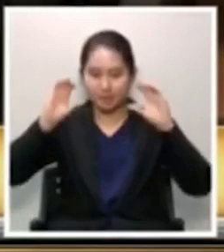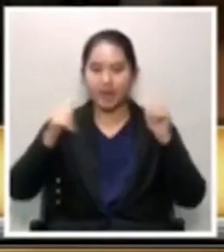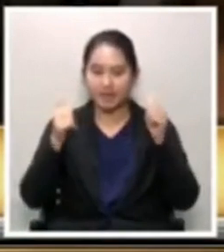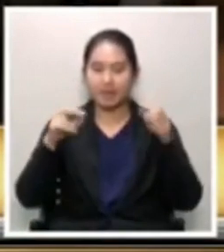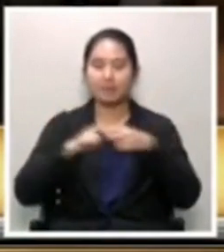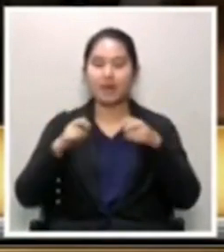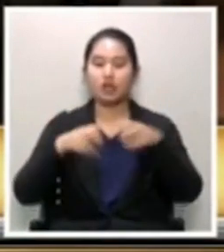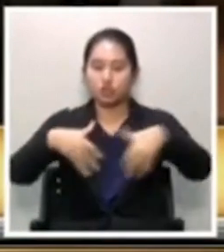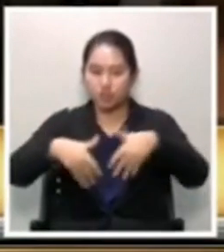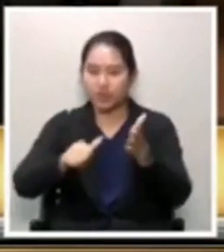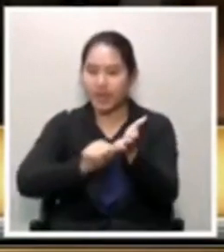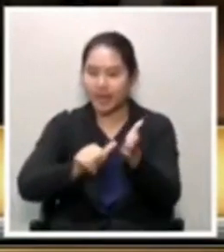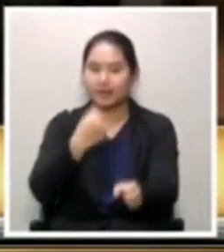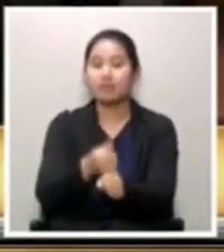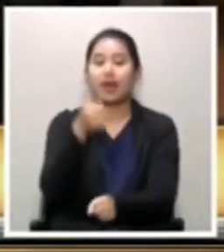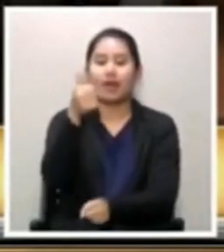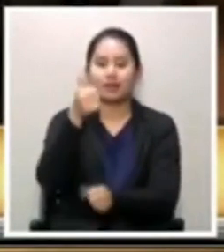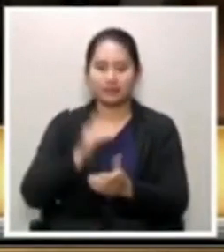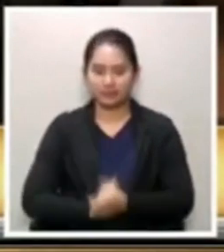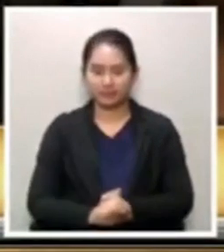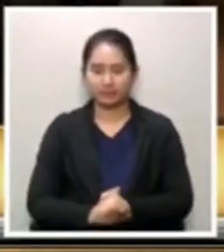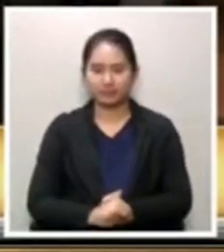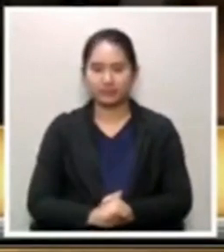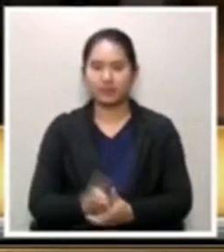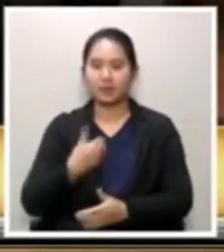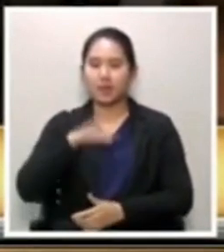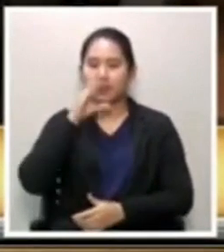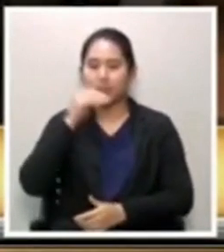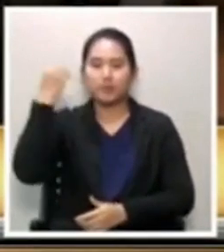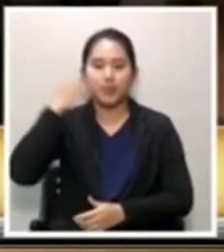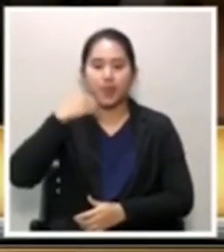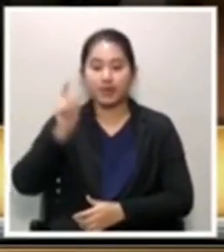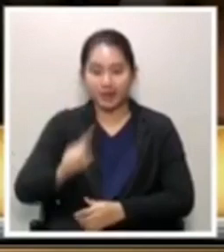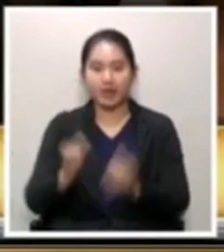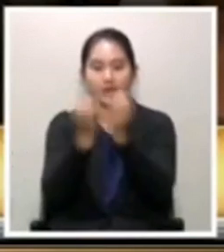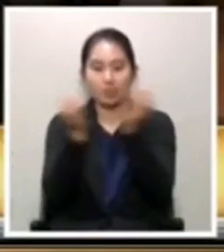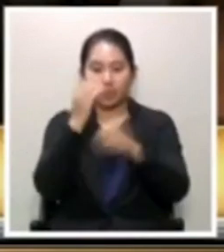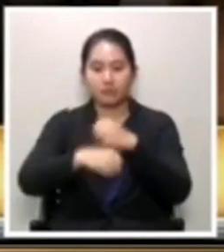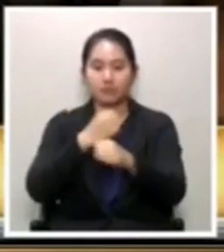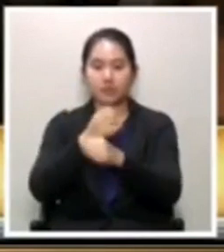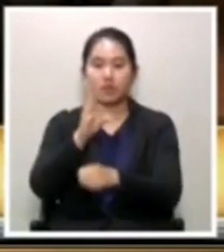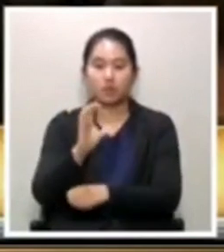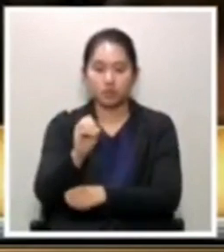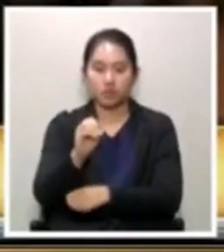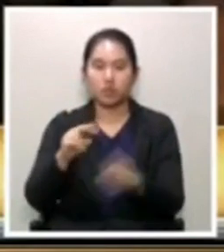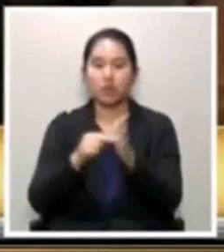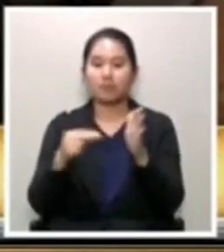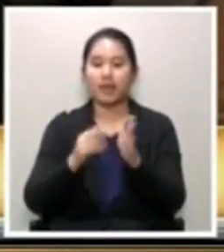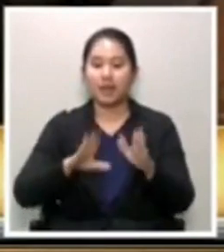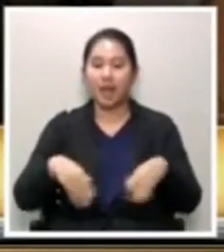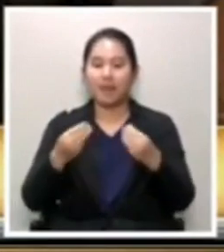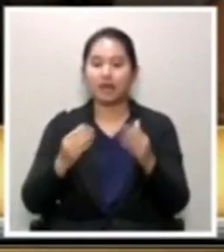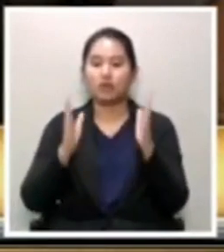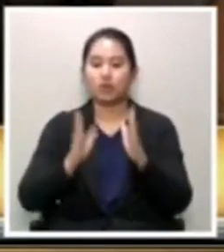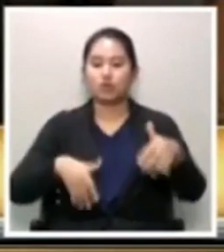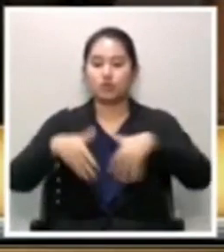ากท้องได้นะครับเช่นเดียวกันครับจะมีการอ้างกันอยู่เสมอครับว่ารัฐธรรมนูญฉบับ60นี้ผ่านประชามติมาแ